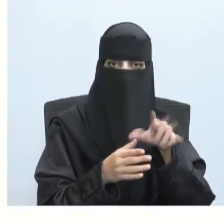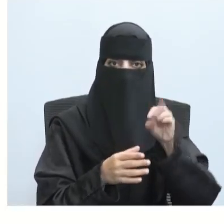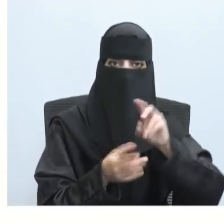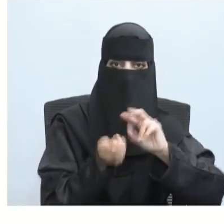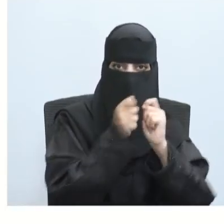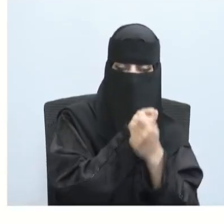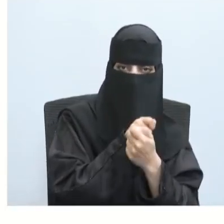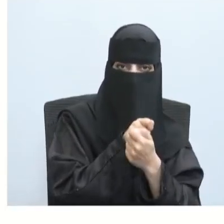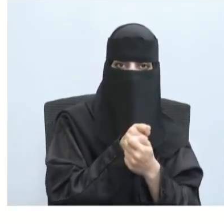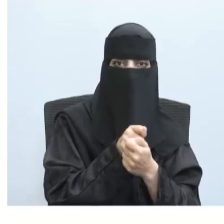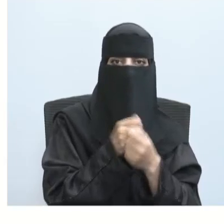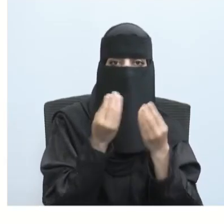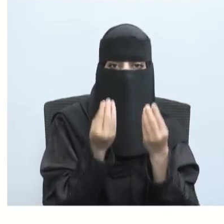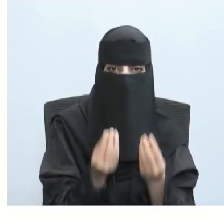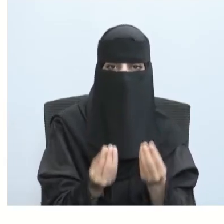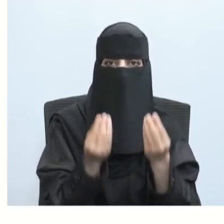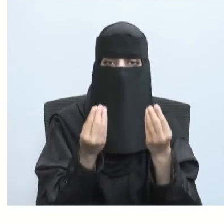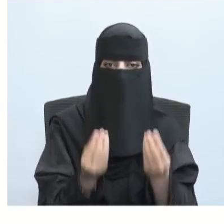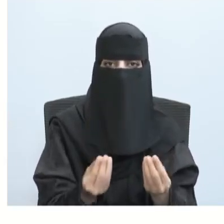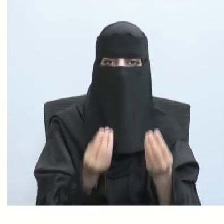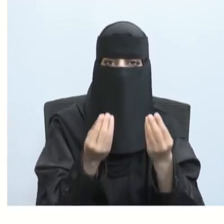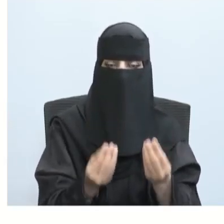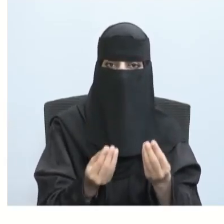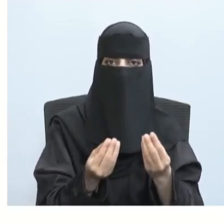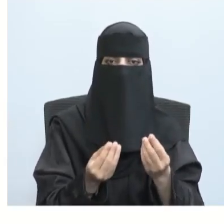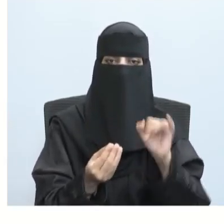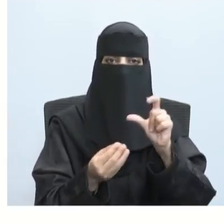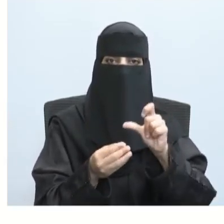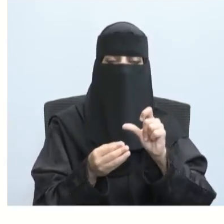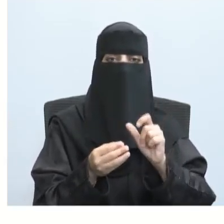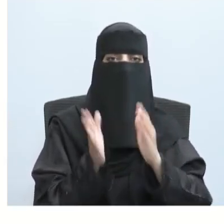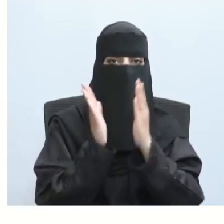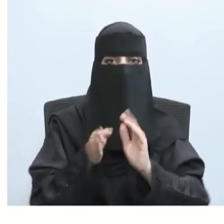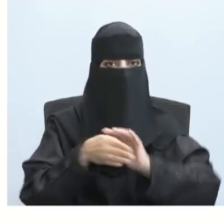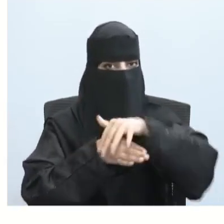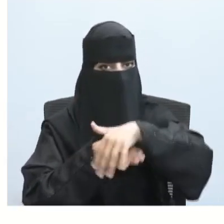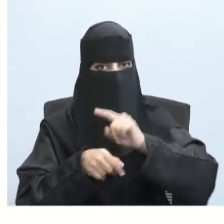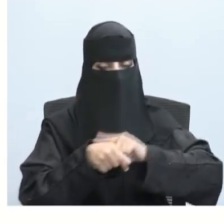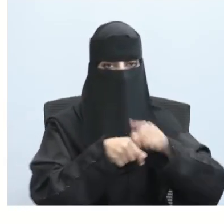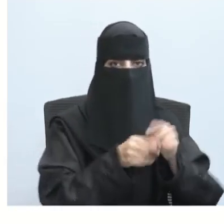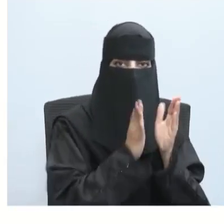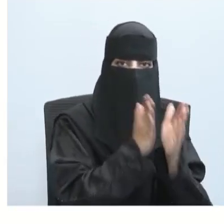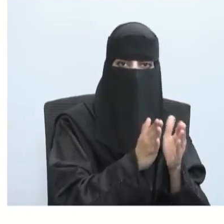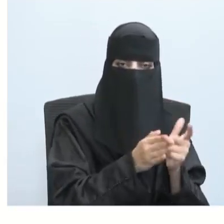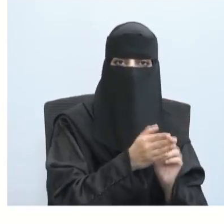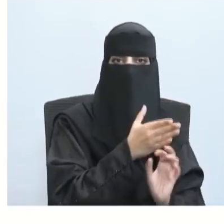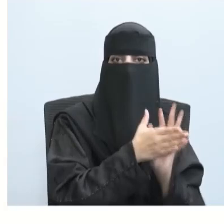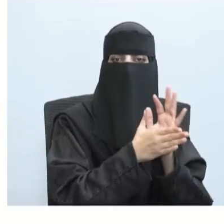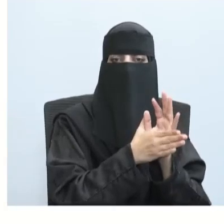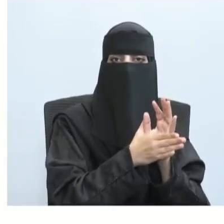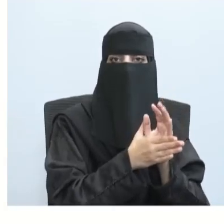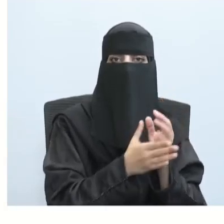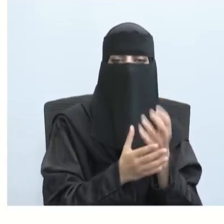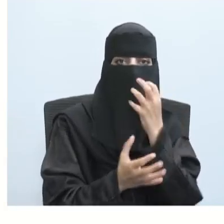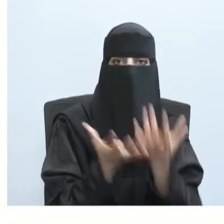تحول بطيء للماده من الحاله السائله الى الحاله الغازيه دون ان تغلي